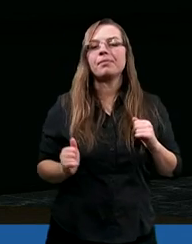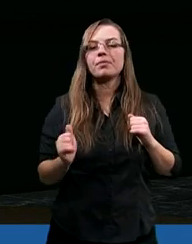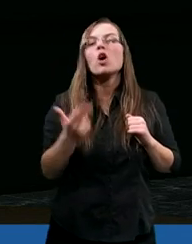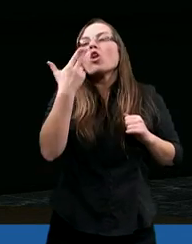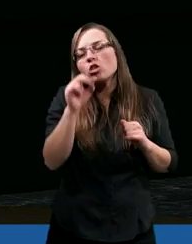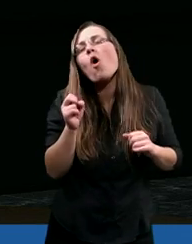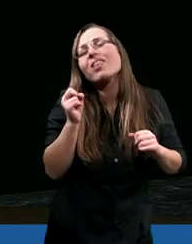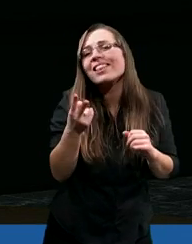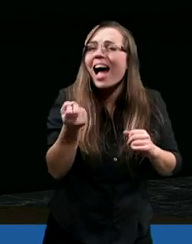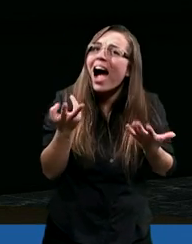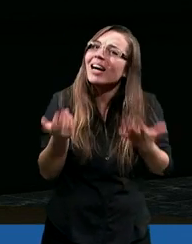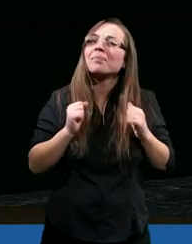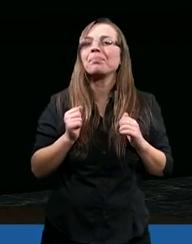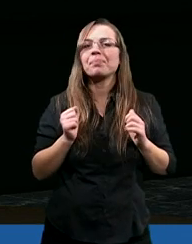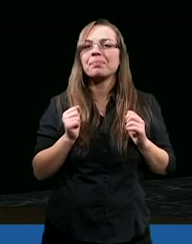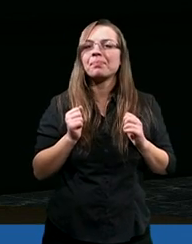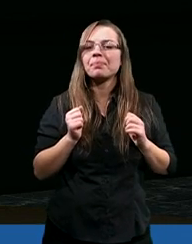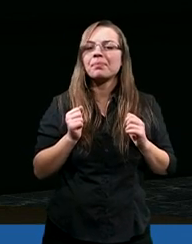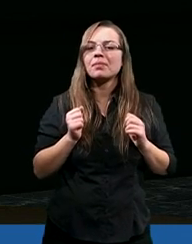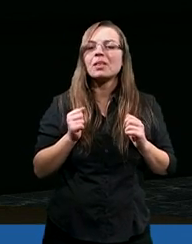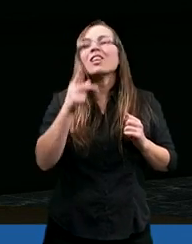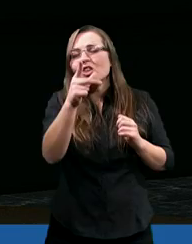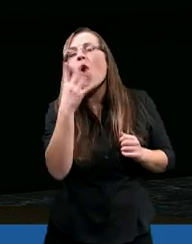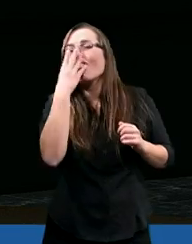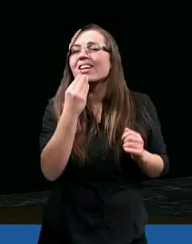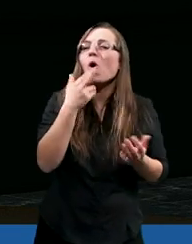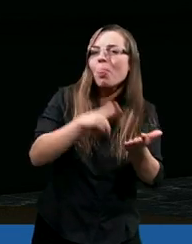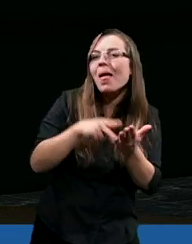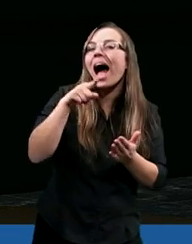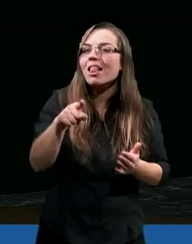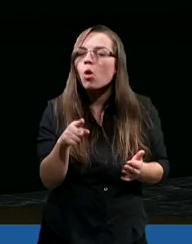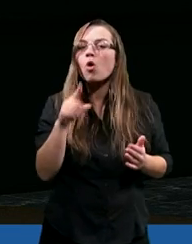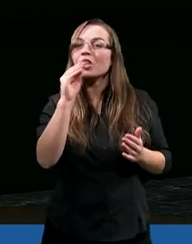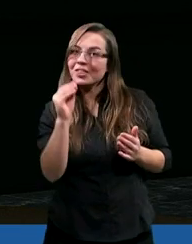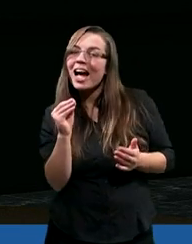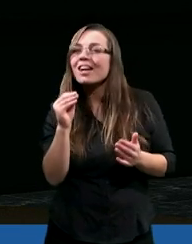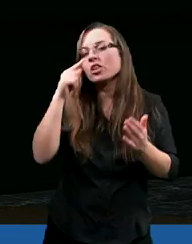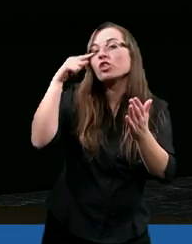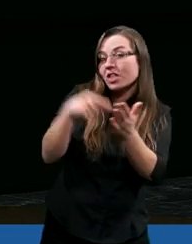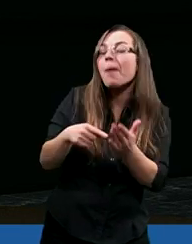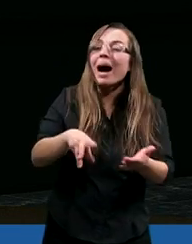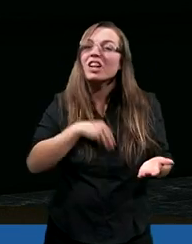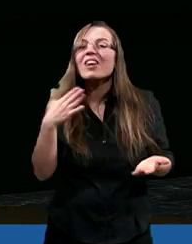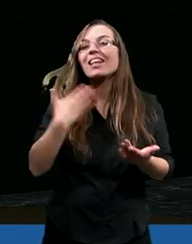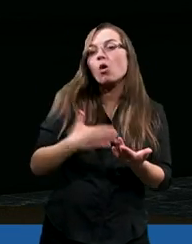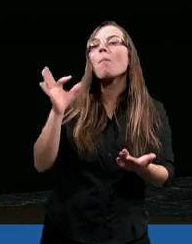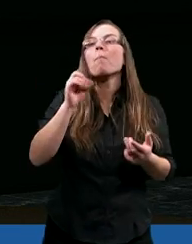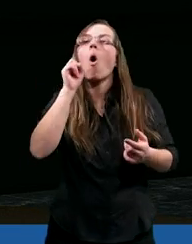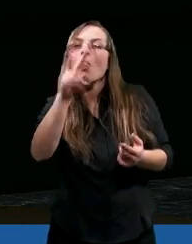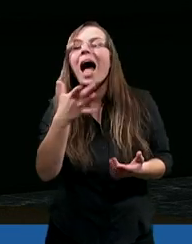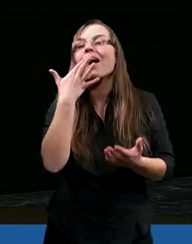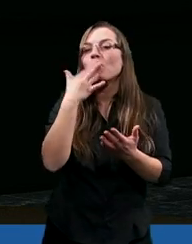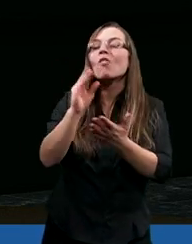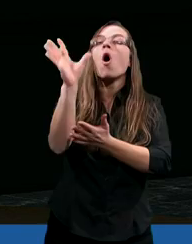no tak, no, wygląda na to, że trzeba by święcić sobotę, bo tak mówią